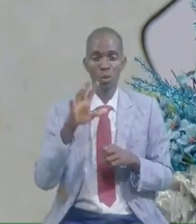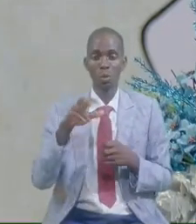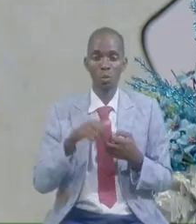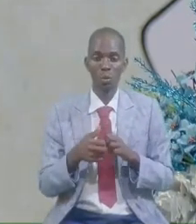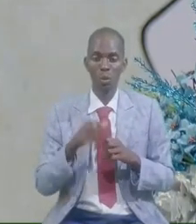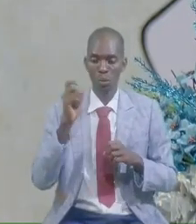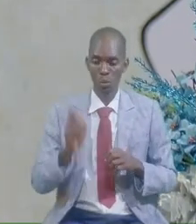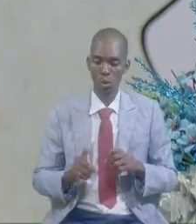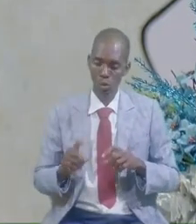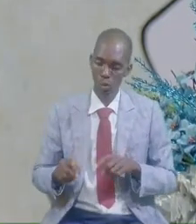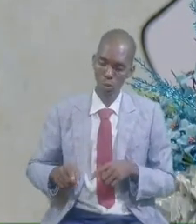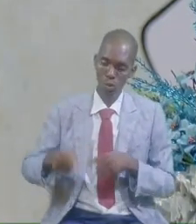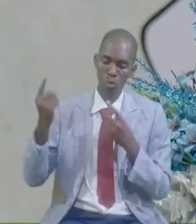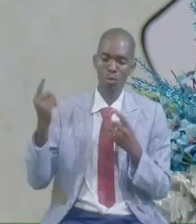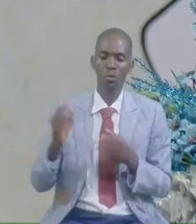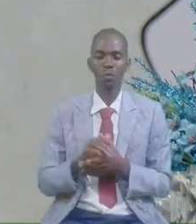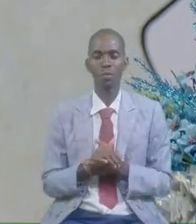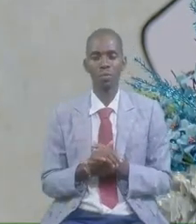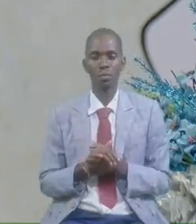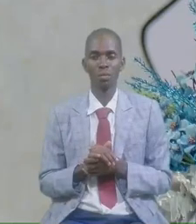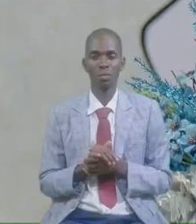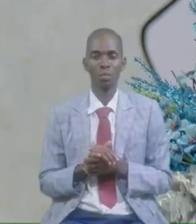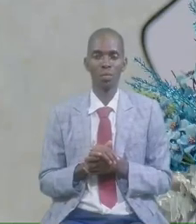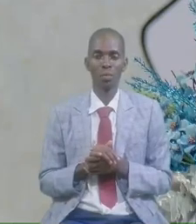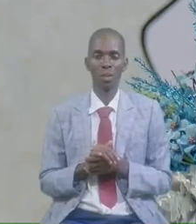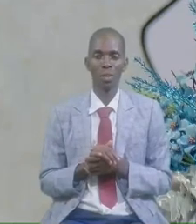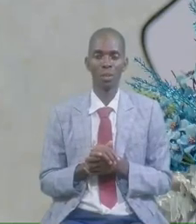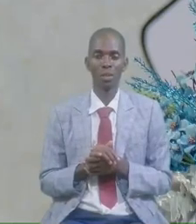Commence à dire au revoir à tes problèmes. Il doit partir.